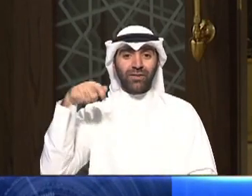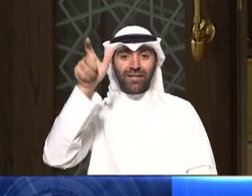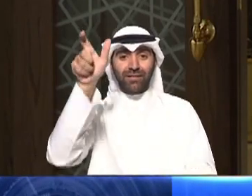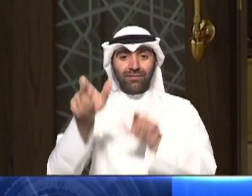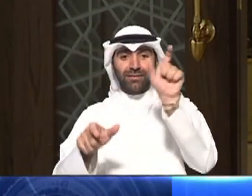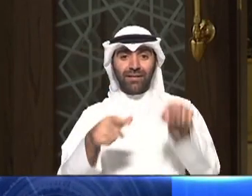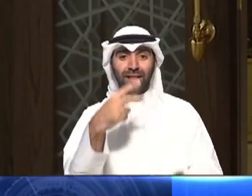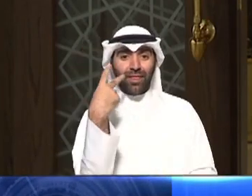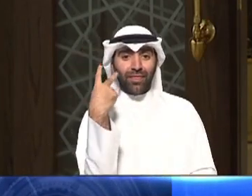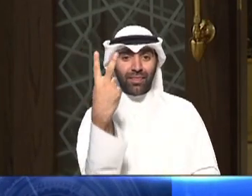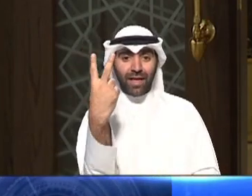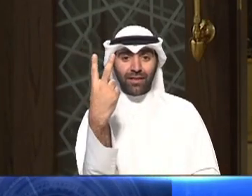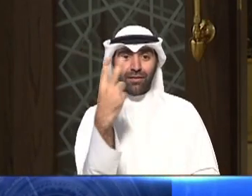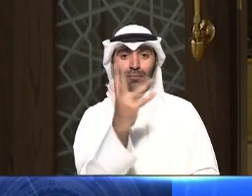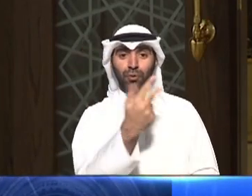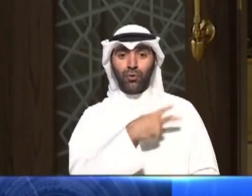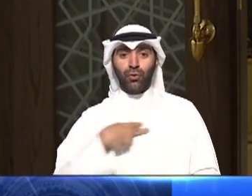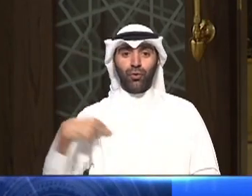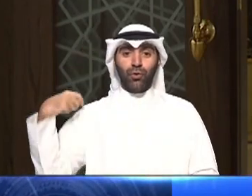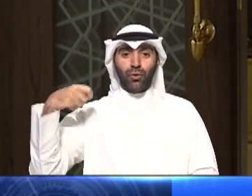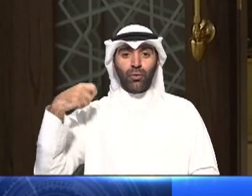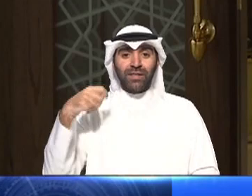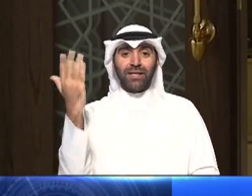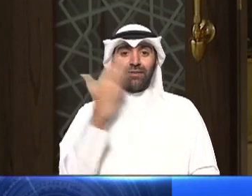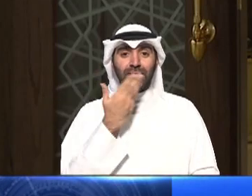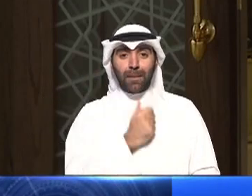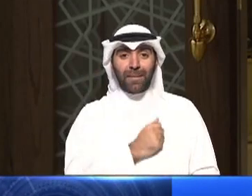الماضي يوم الثلاثاء الماضي. كان هناك استجواب مقدم